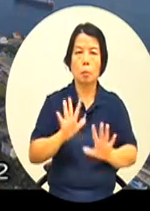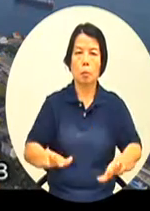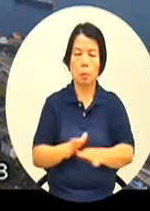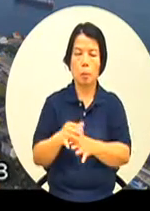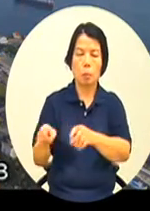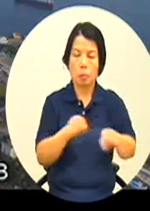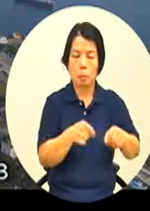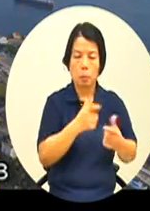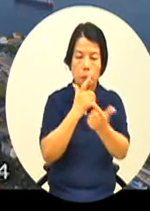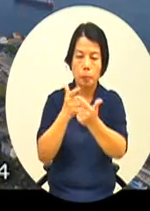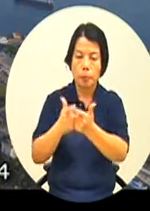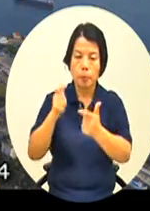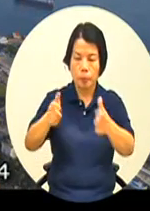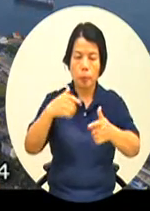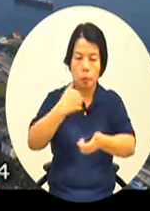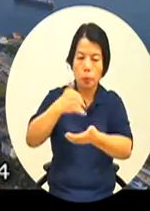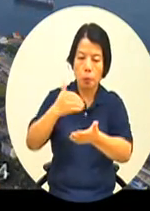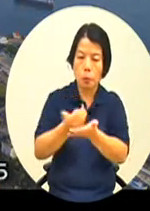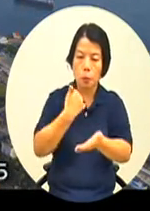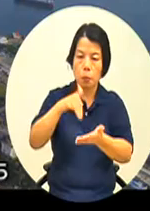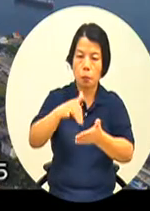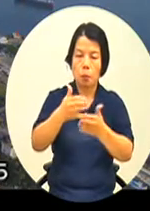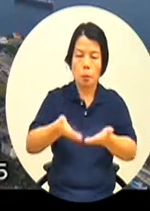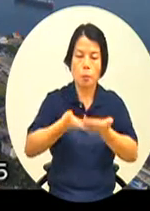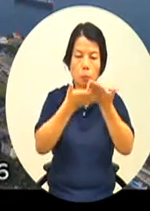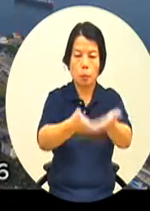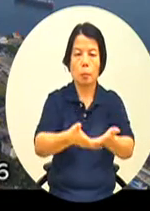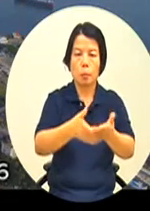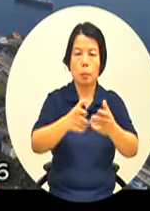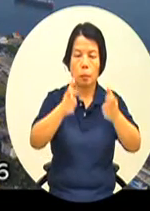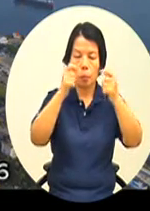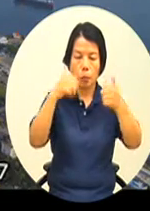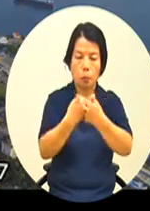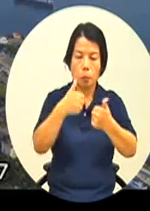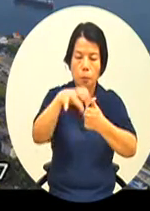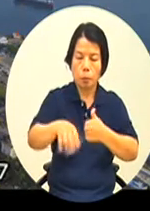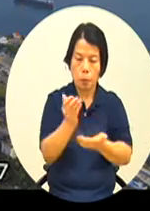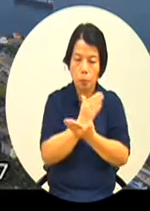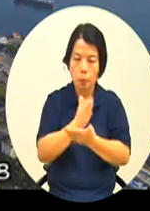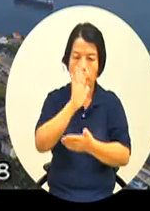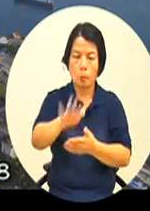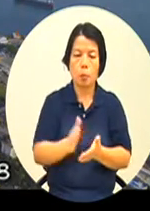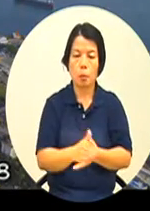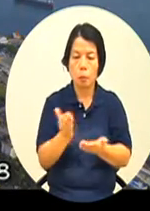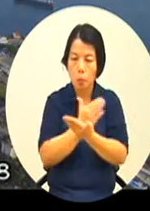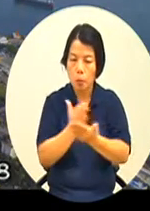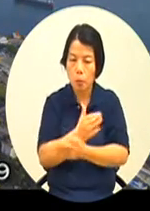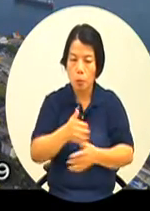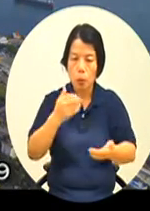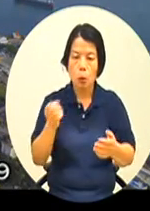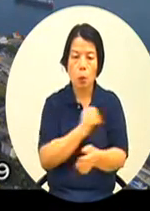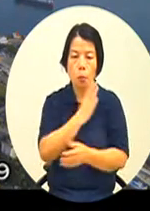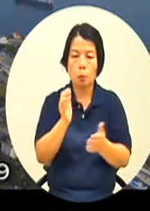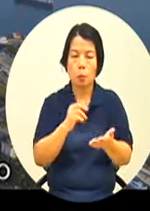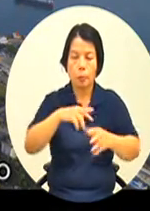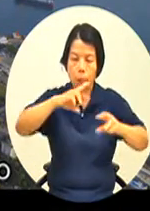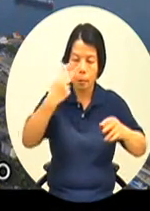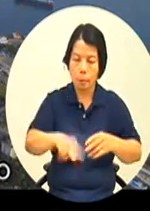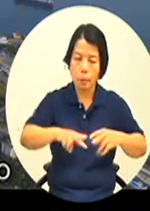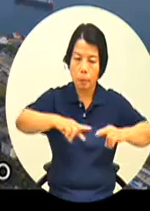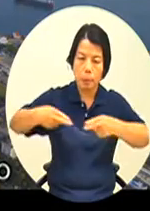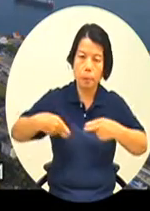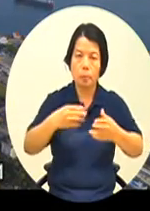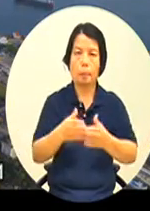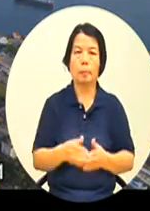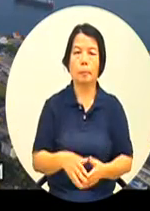经配合预算案送请贵会审议，等到审议完成后再修正编